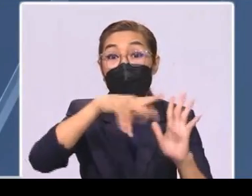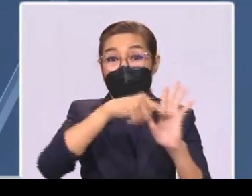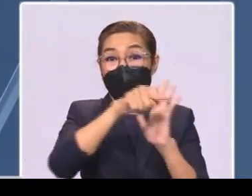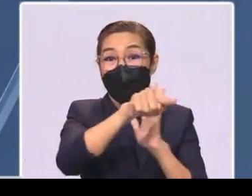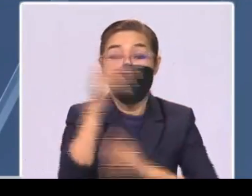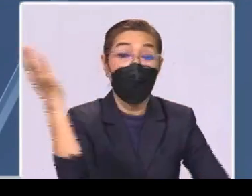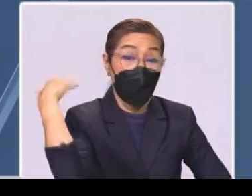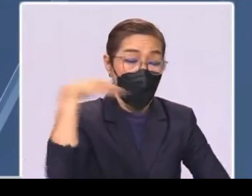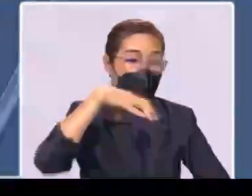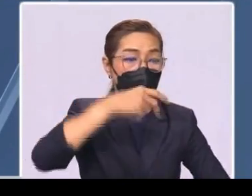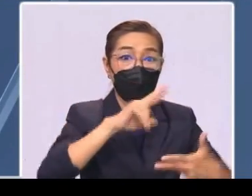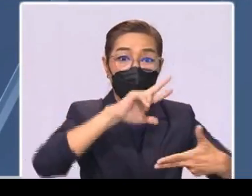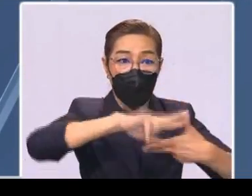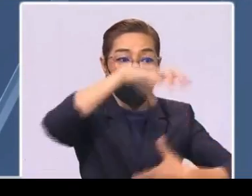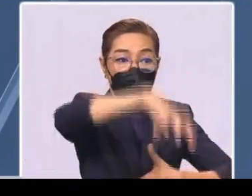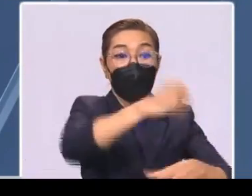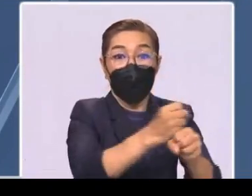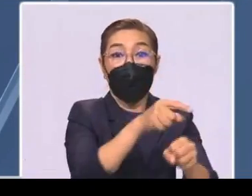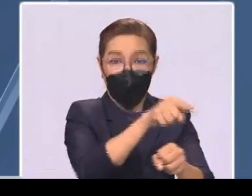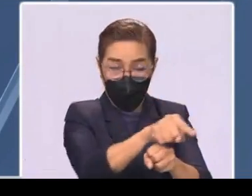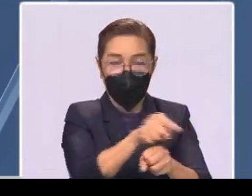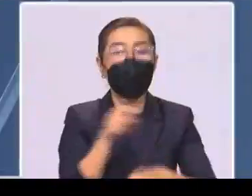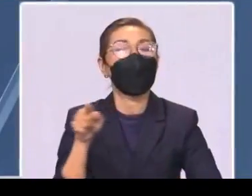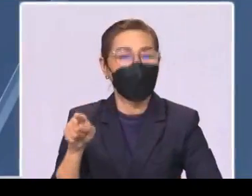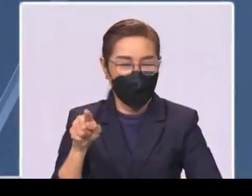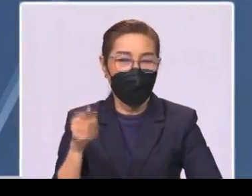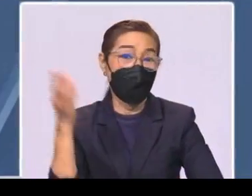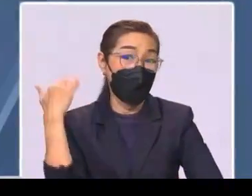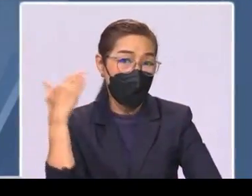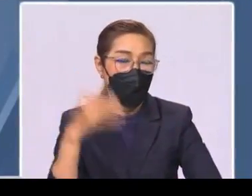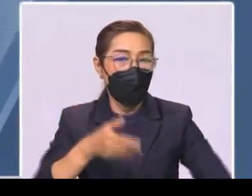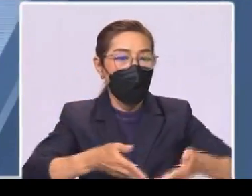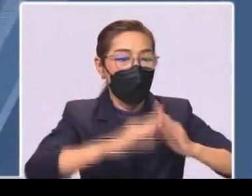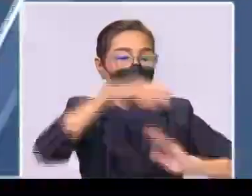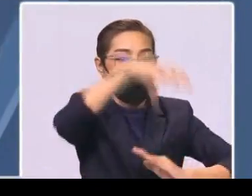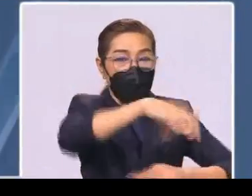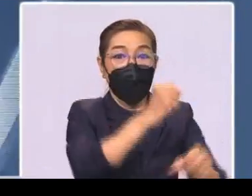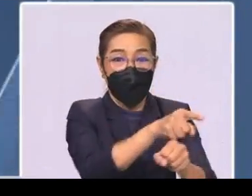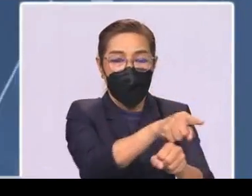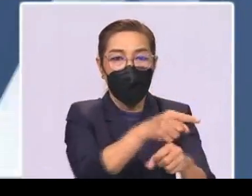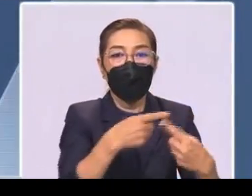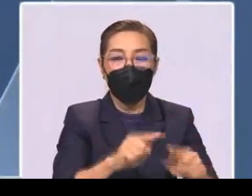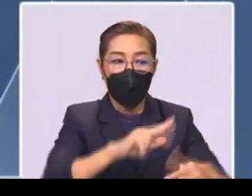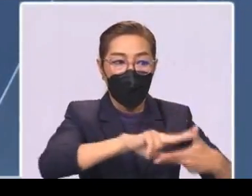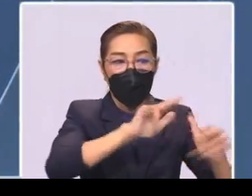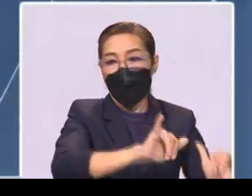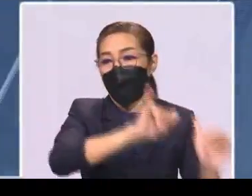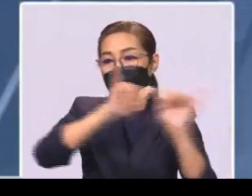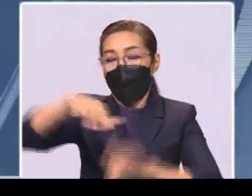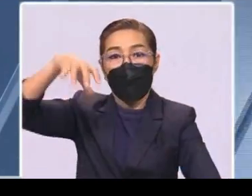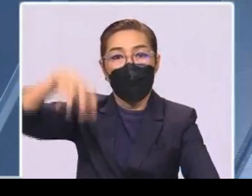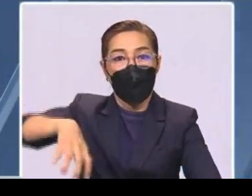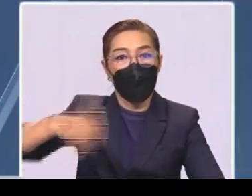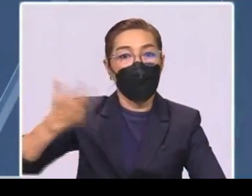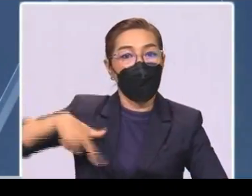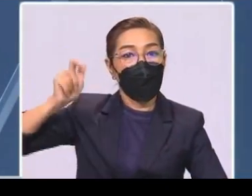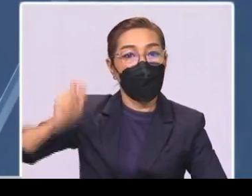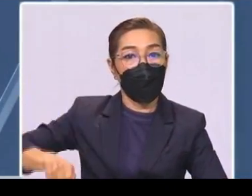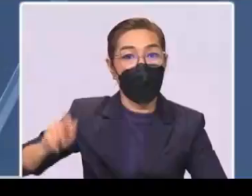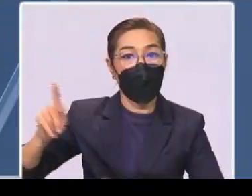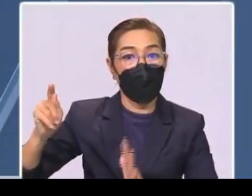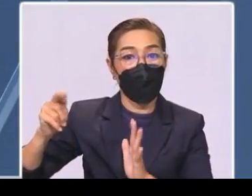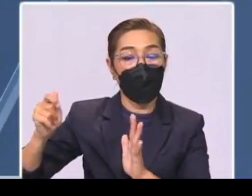พลังประชารัฐค่ะปรากฏว่าอยู่ต่อมาพรรคพลังประชารัฐเนี่ยย้ายที่ทำการมาอยู่แถวๆหน้าศาลอ้าศาลอาญาใช่